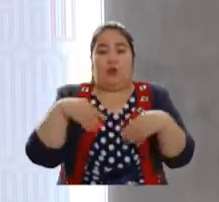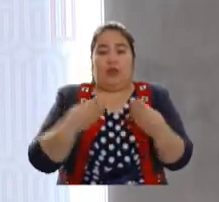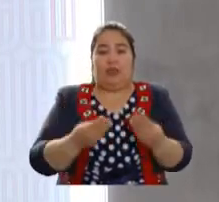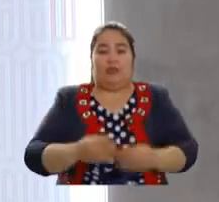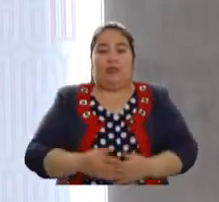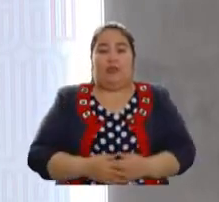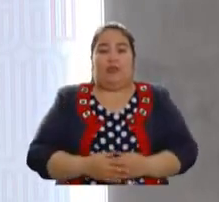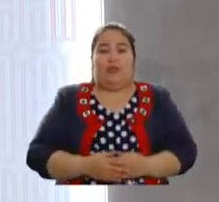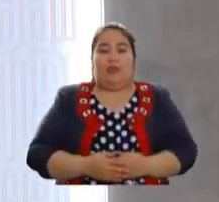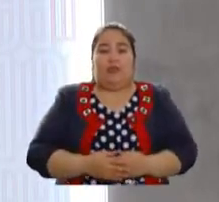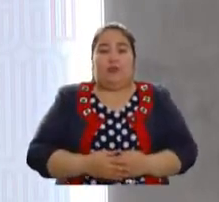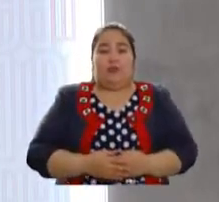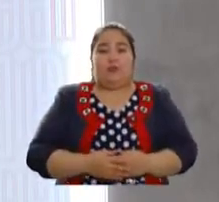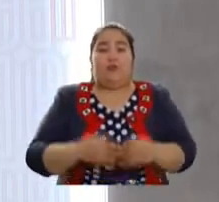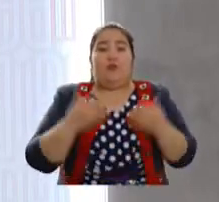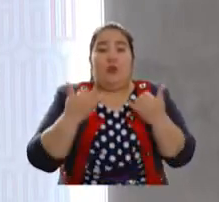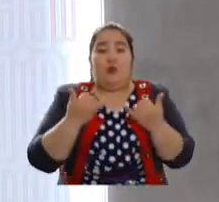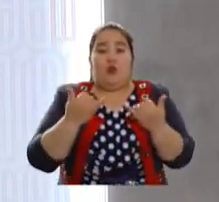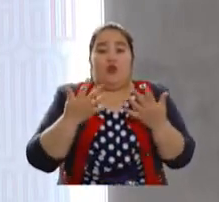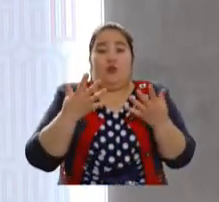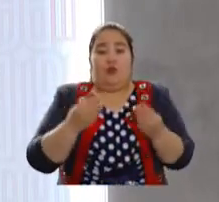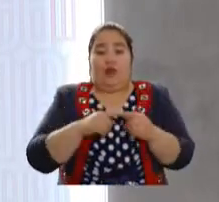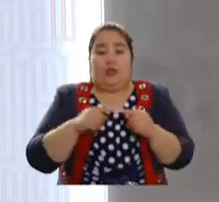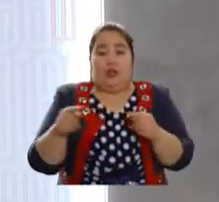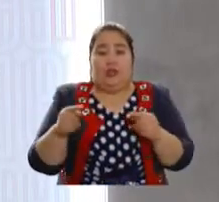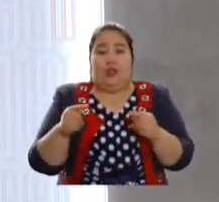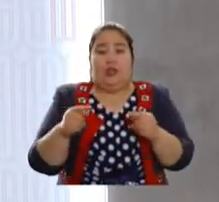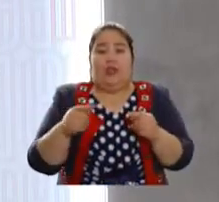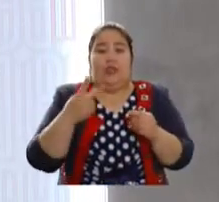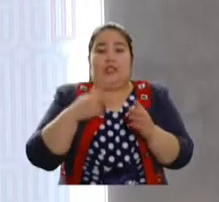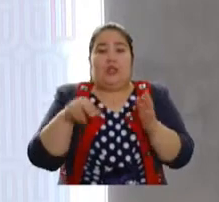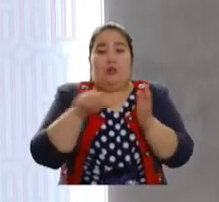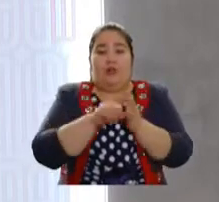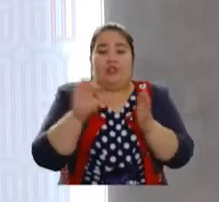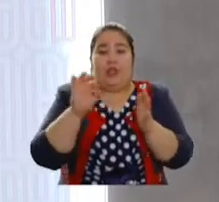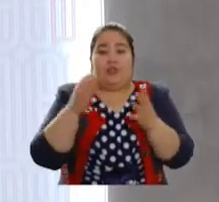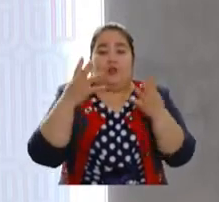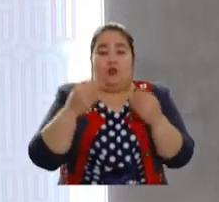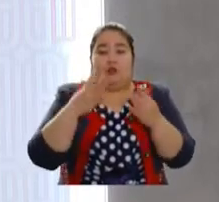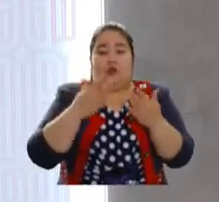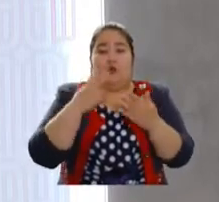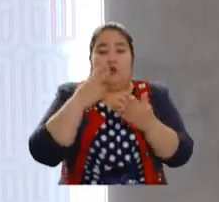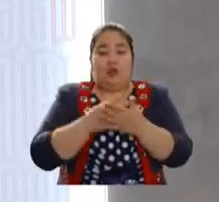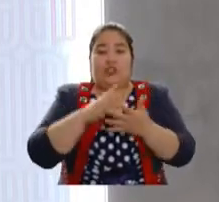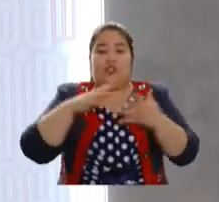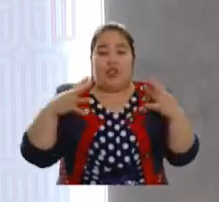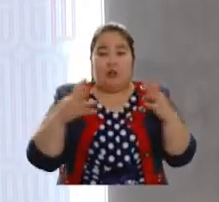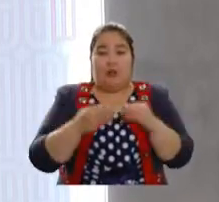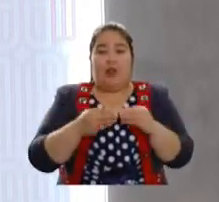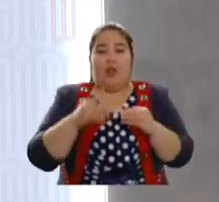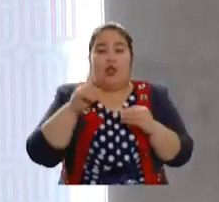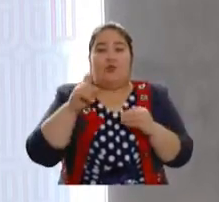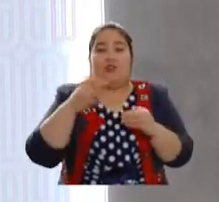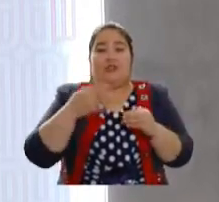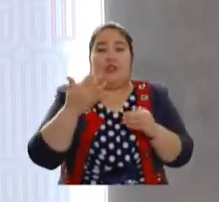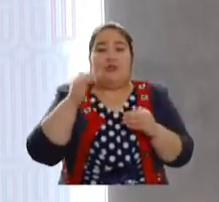beradi. Bugungi kunga qadar, demak, bu 26 oktyabr holatiga ko'ra jami